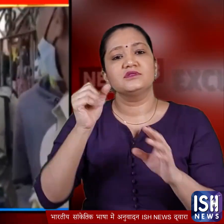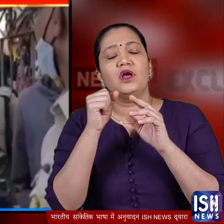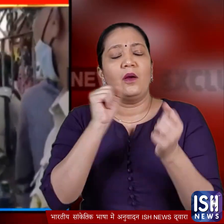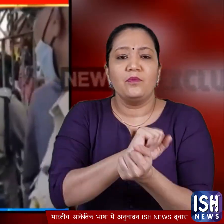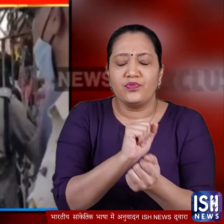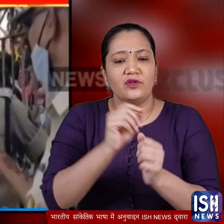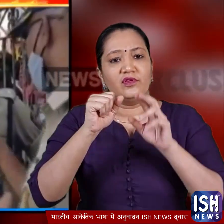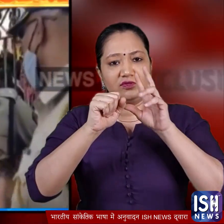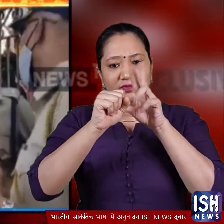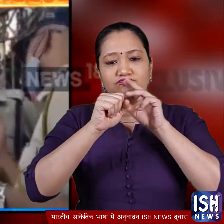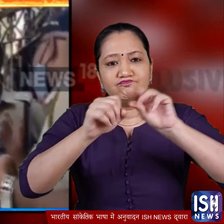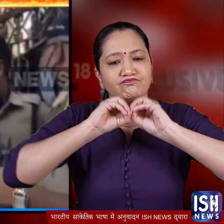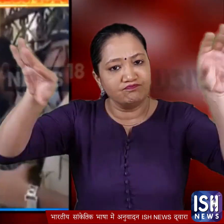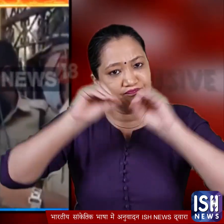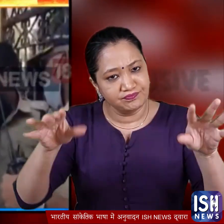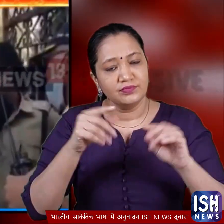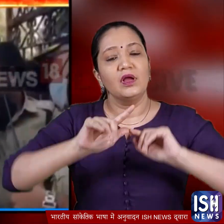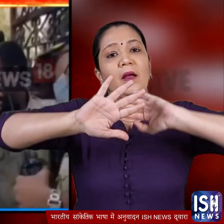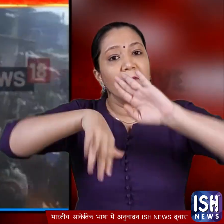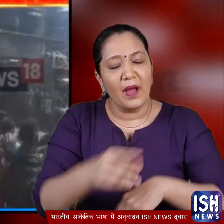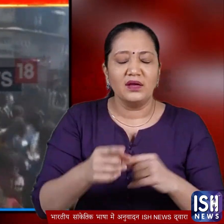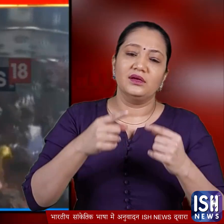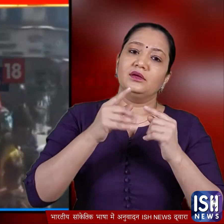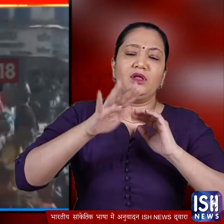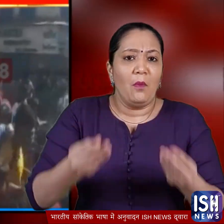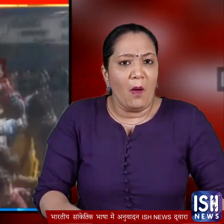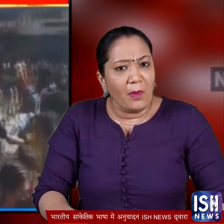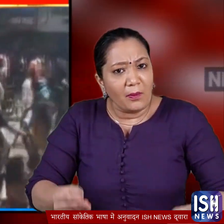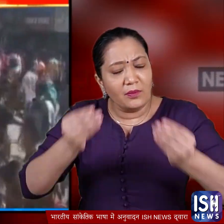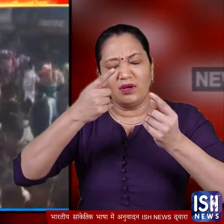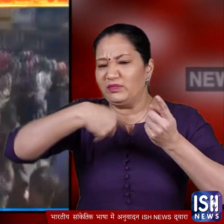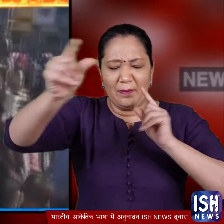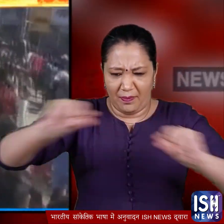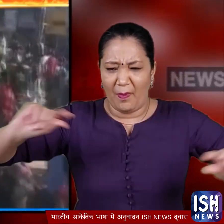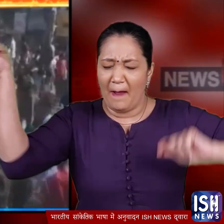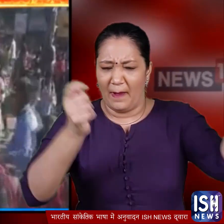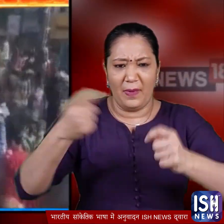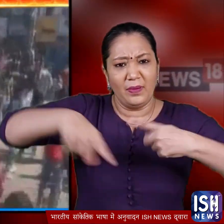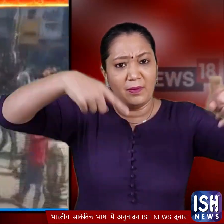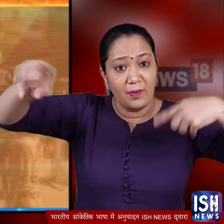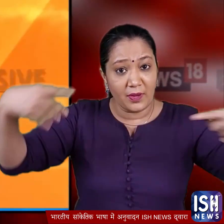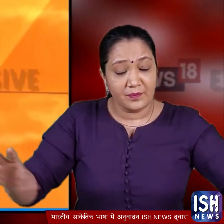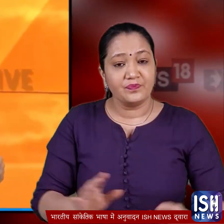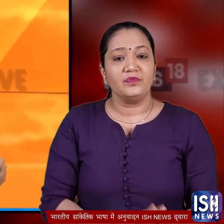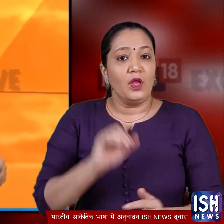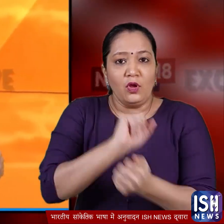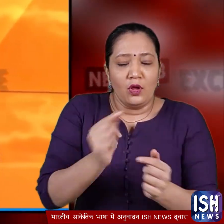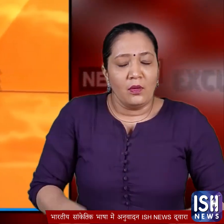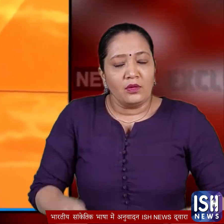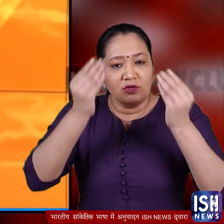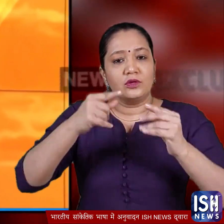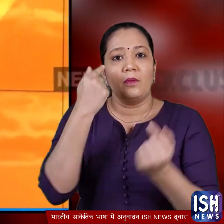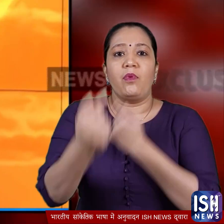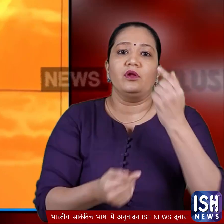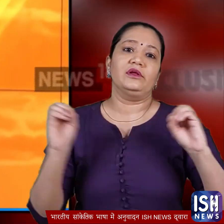जिसके बाद पुलिस ने उन्हें पहले लाउडस्पीकर के जरिए हटने की अपील की और फिर हंगामा बढ़ने पर उन्हें खदेड़ना शुरू कर दिया। लेकिन पुलिस के सख्त होते